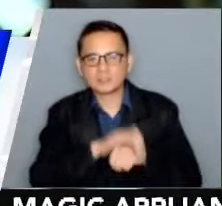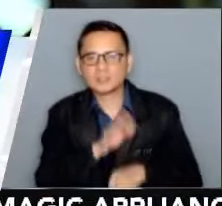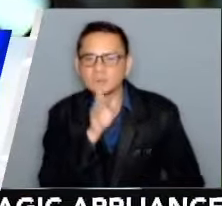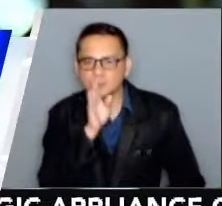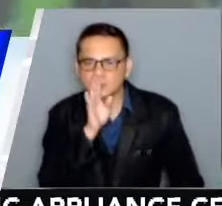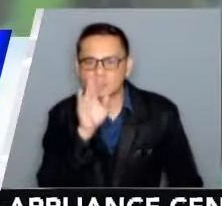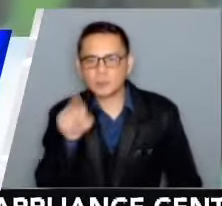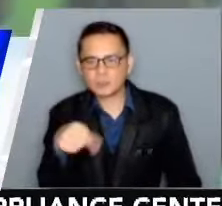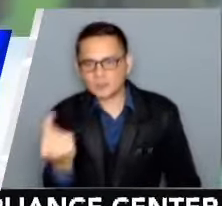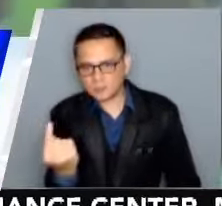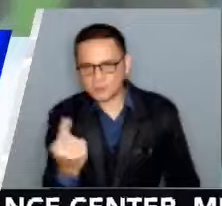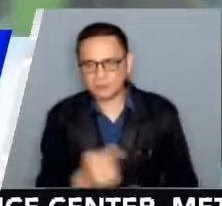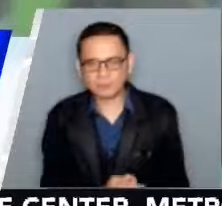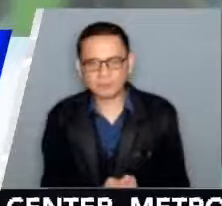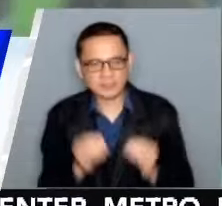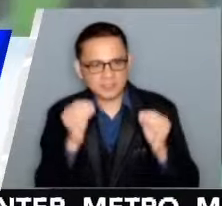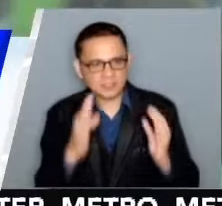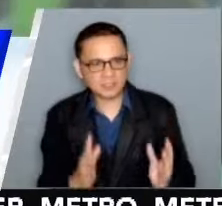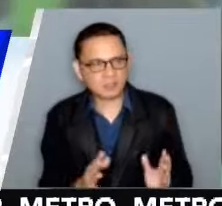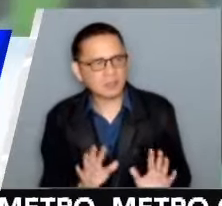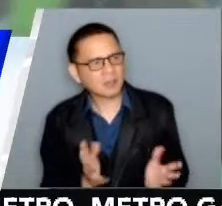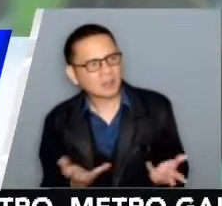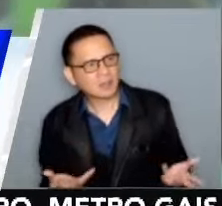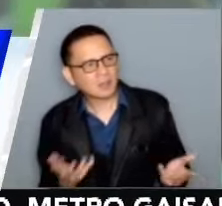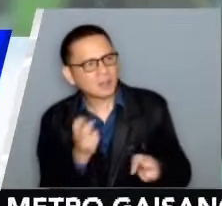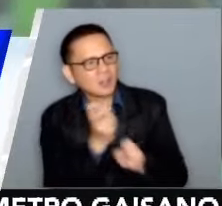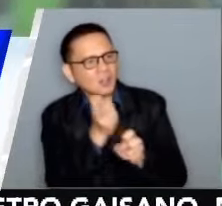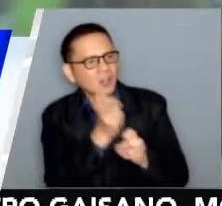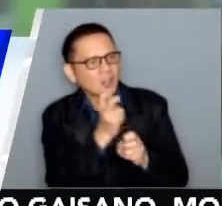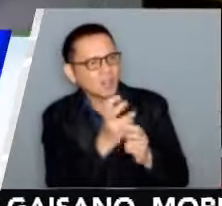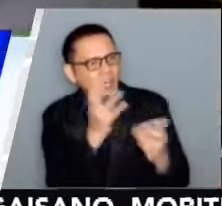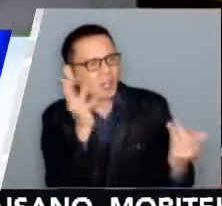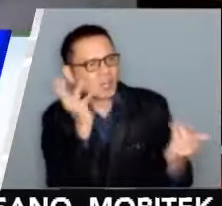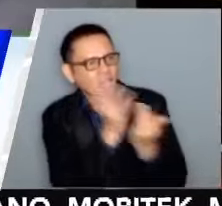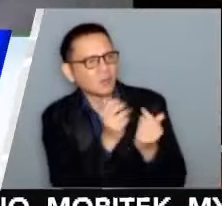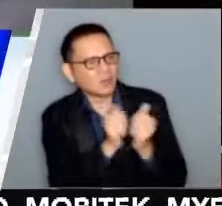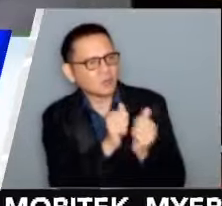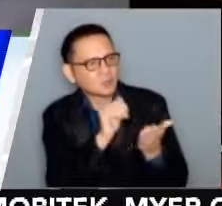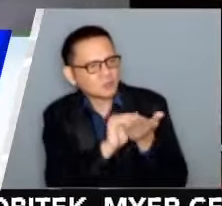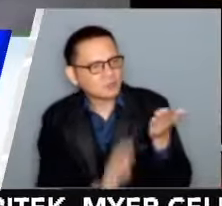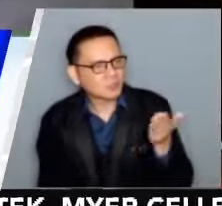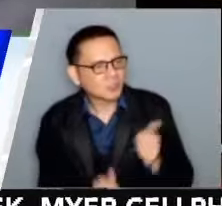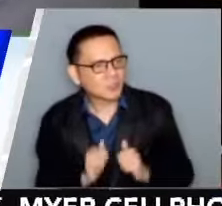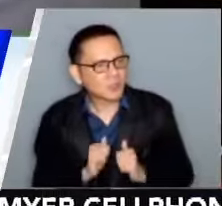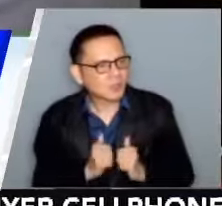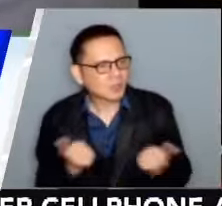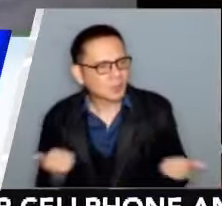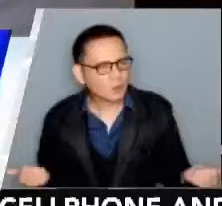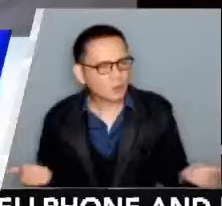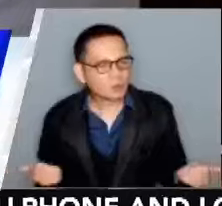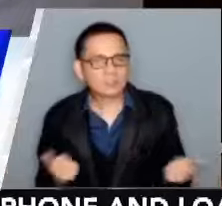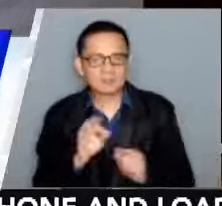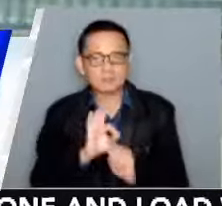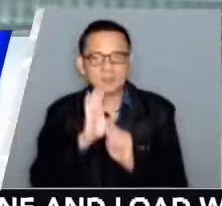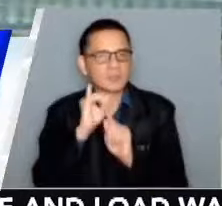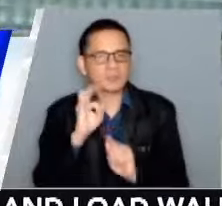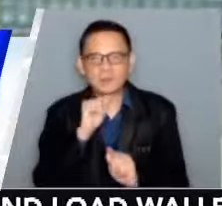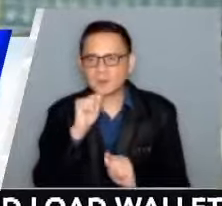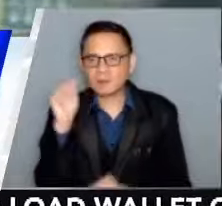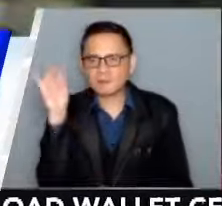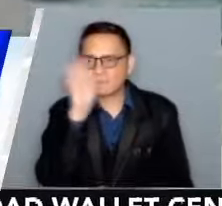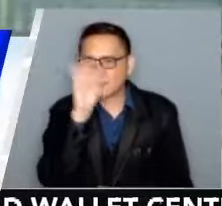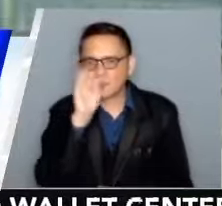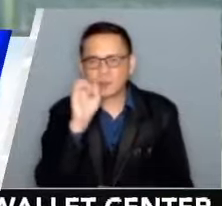Ayon sa ilang guro, mahihirapang mag-adjust sa pagbabago ang mga estudyante, lalo na yung hindi Filipino o English ang nakagis ng